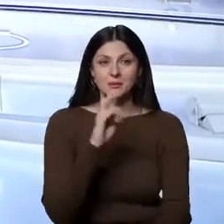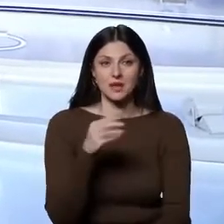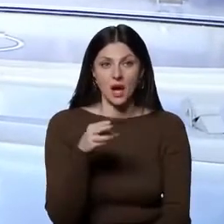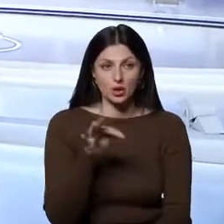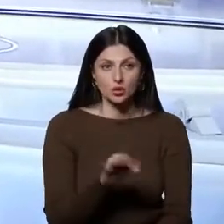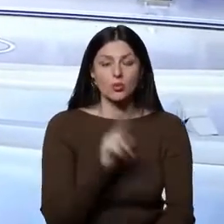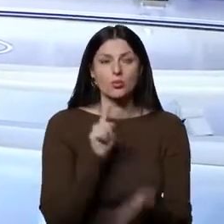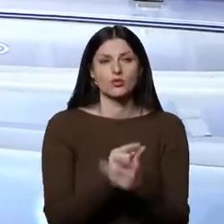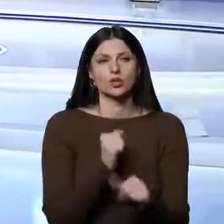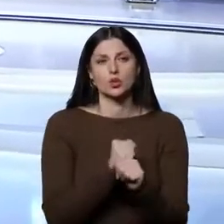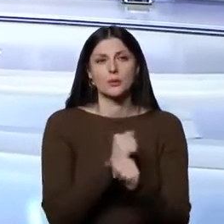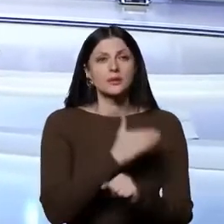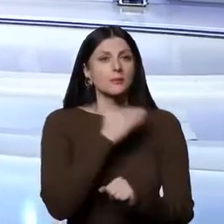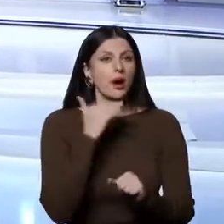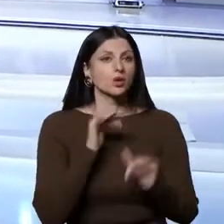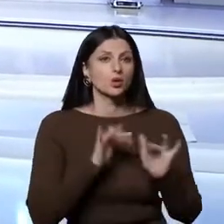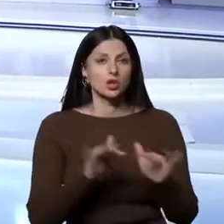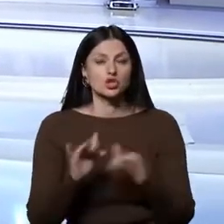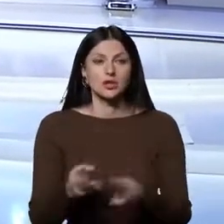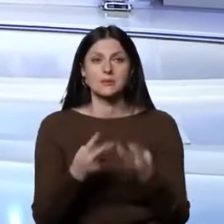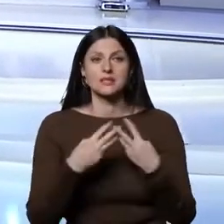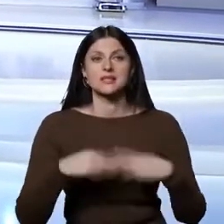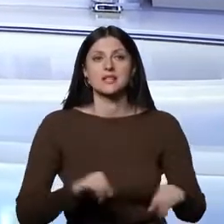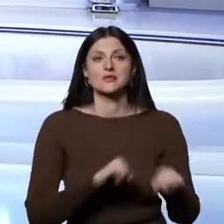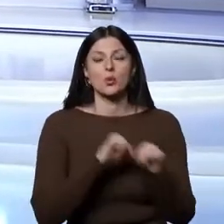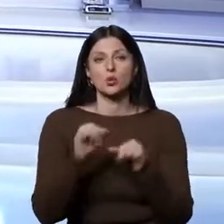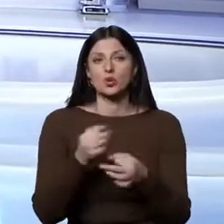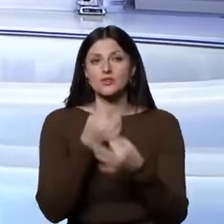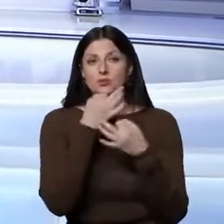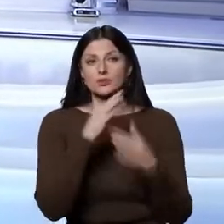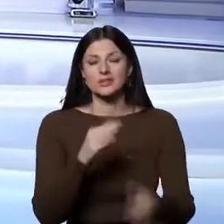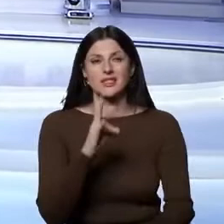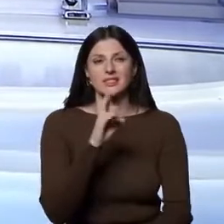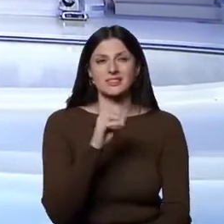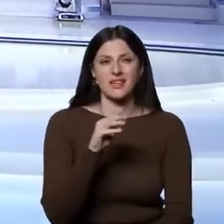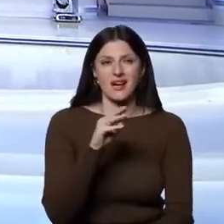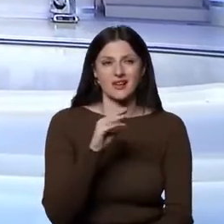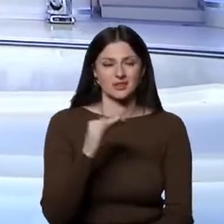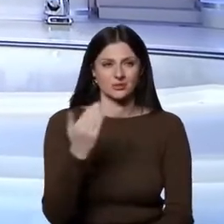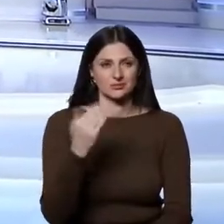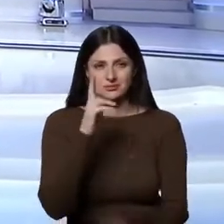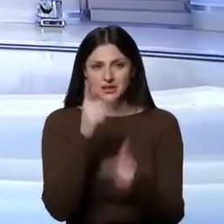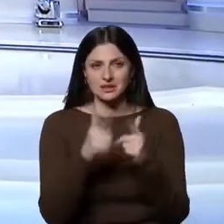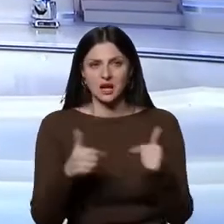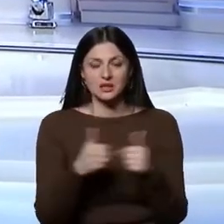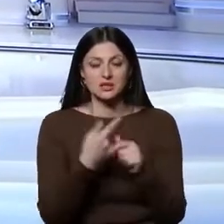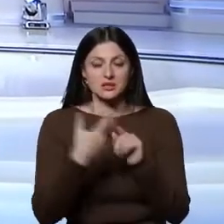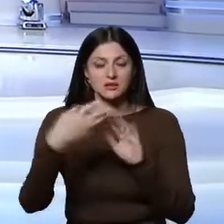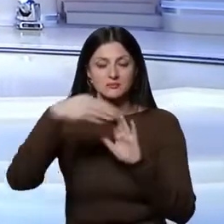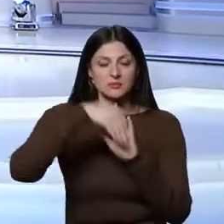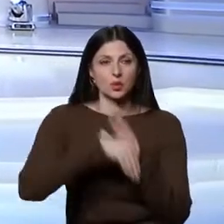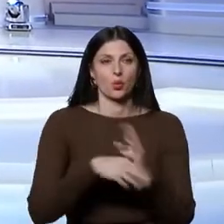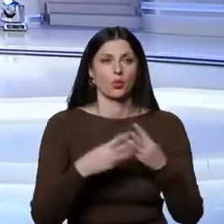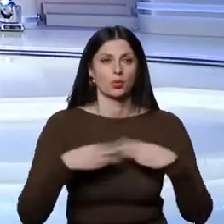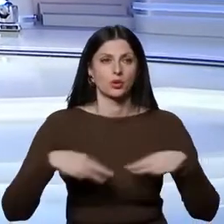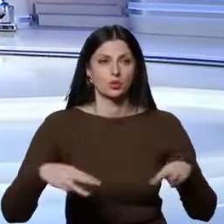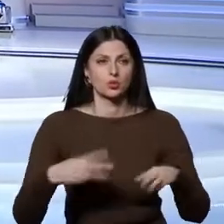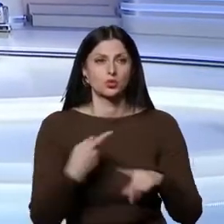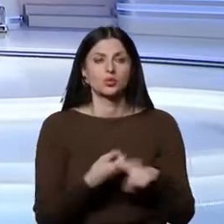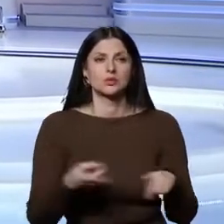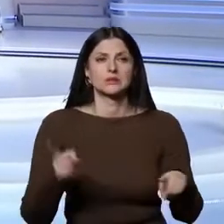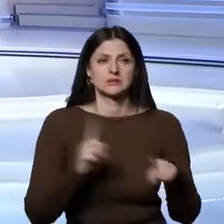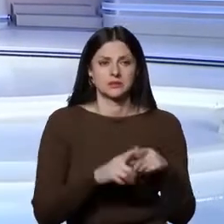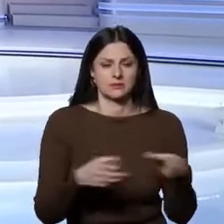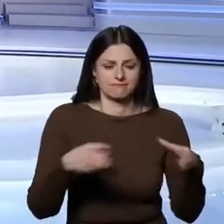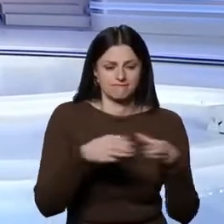речей. Наприклад, Міністерство оборони в будь-якій натівській країні – це складова уряду, це цивільне відомство,